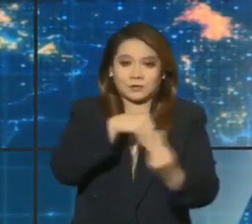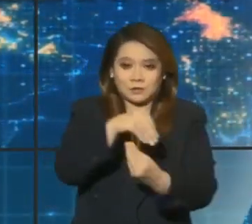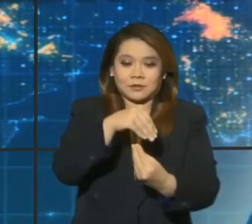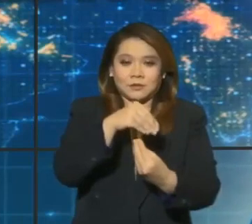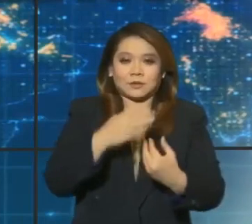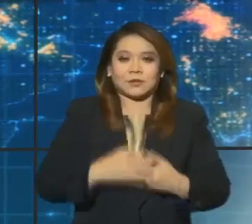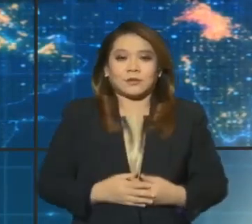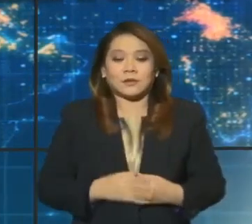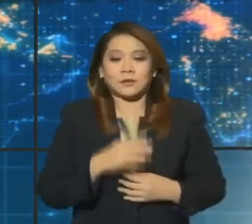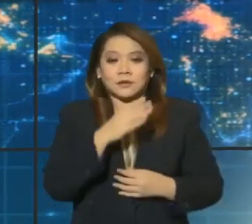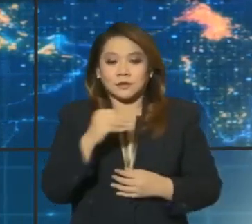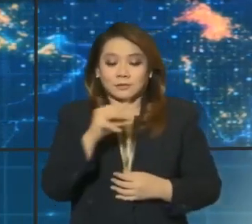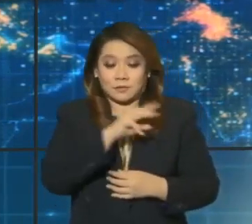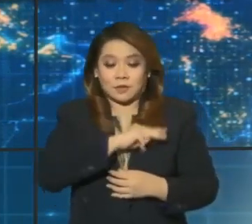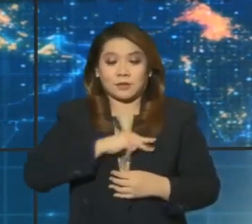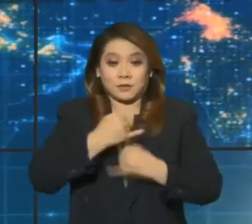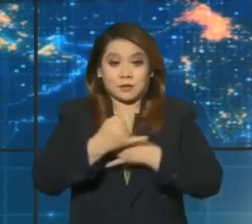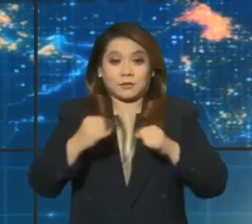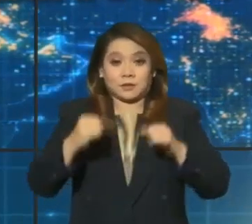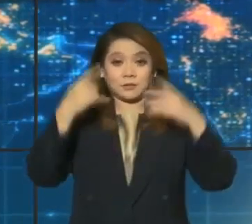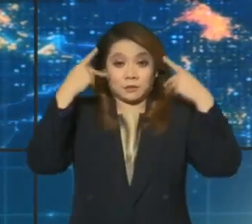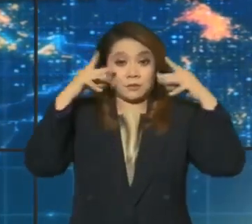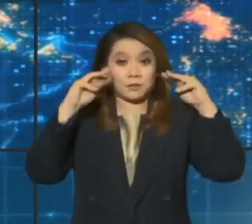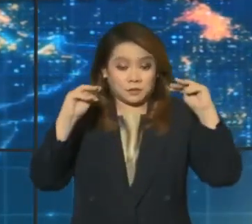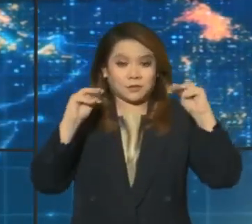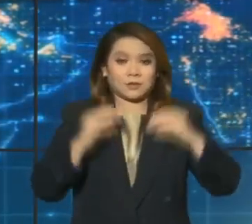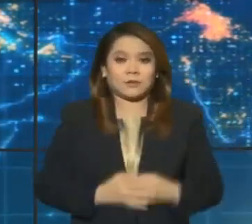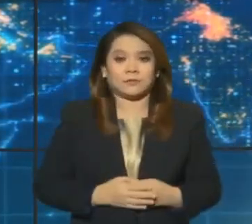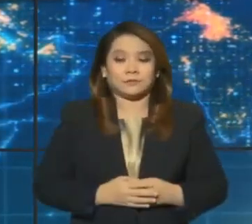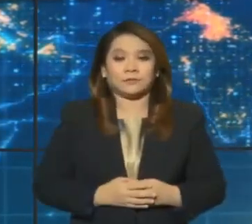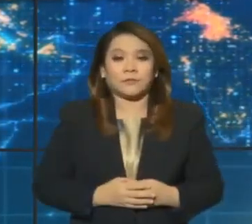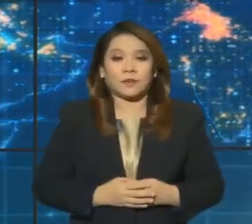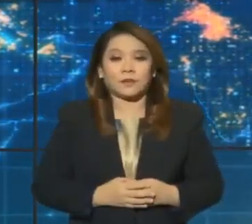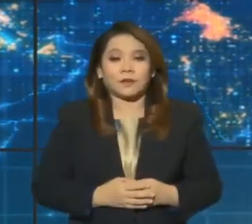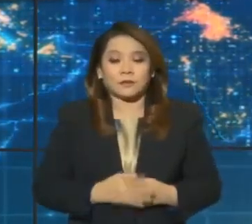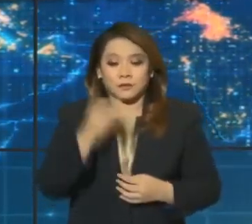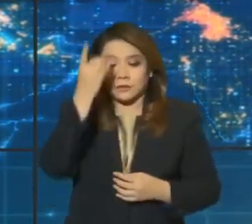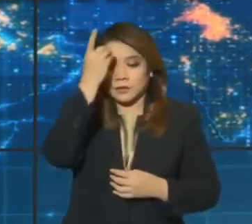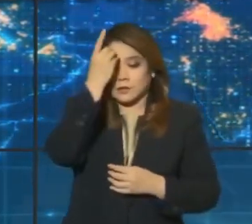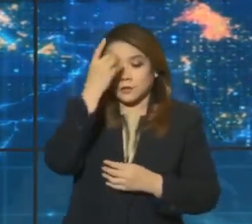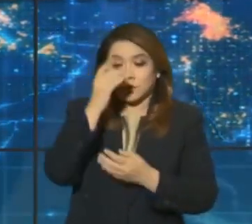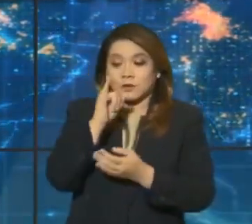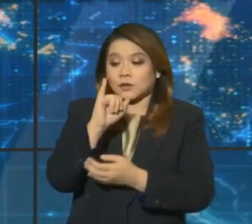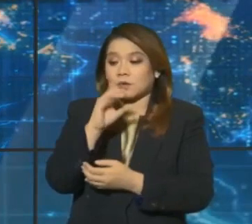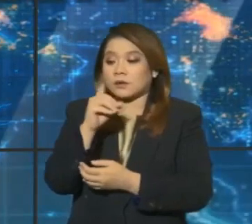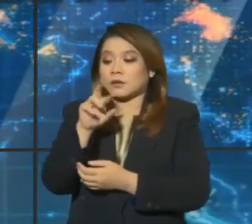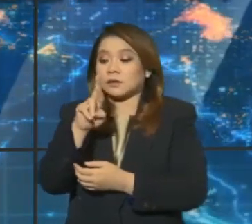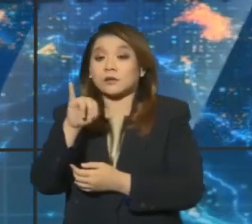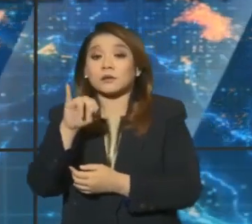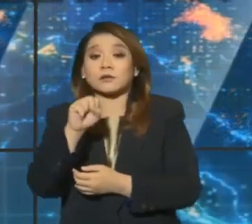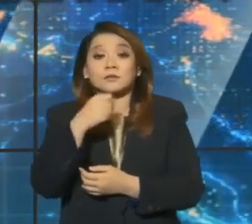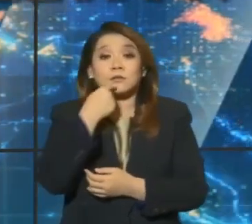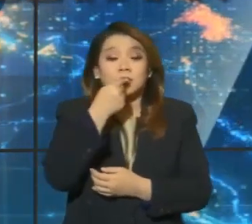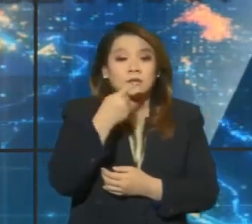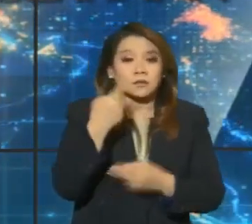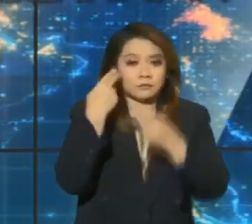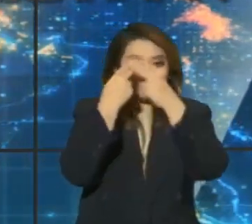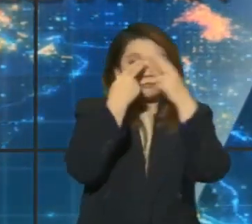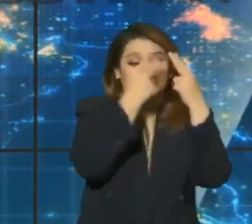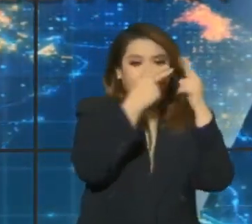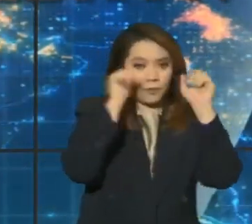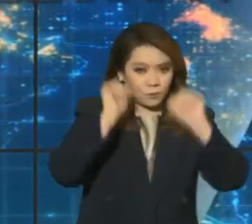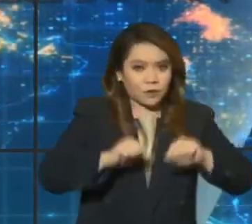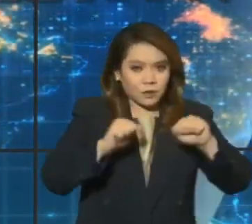Islam itu. Menteri di Jabatan Perdana Menteri Hal Ehwal Agama, Datuk Idris Ahmad berkata, Arab Saudi juga